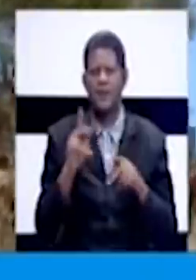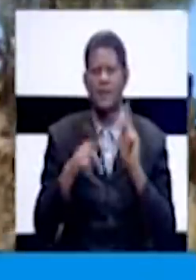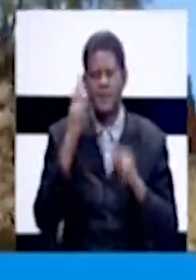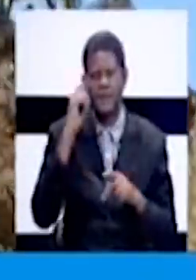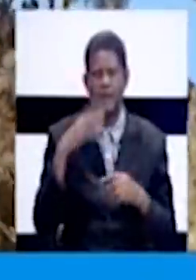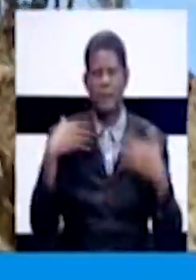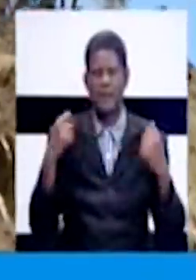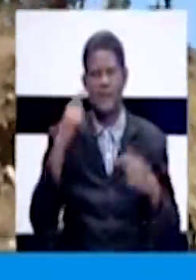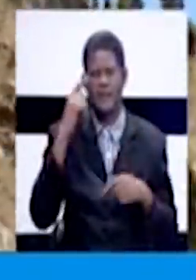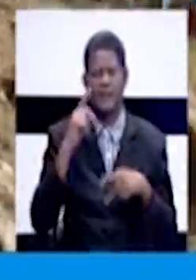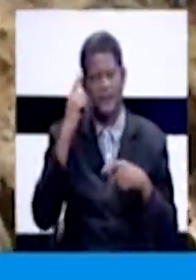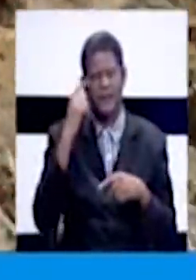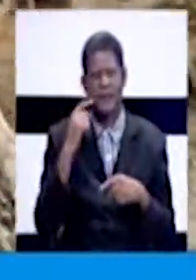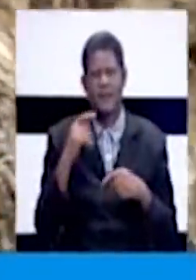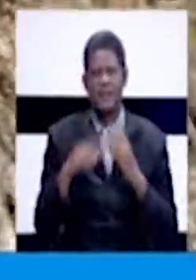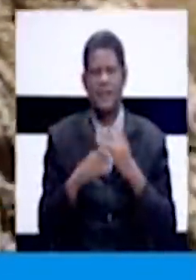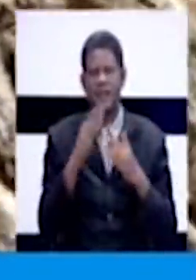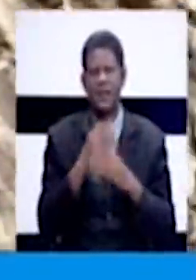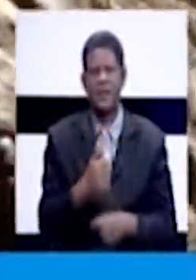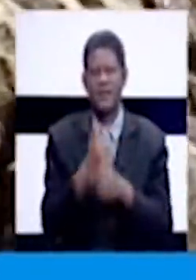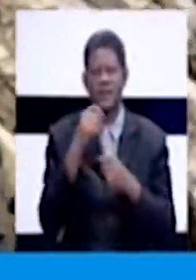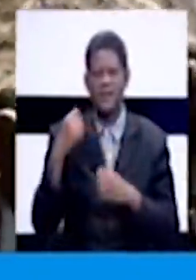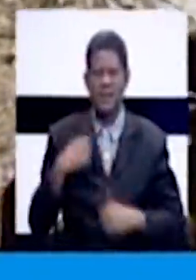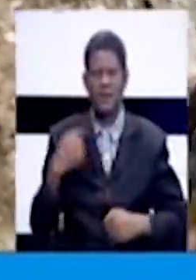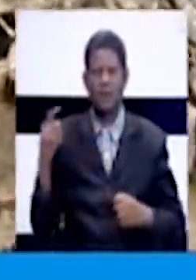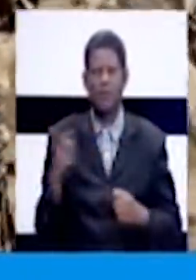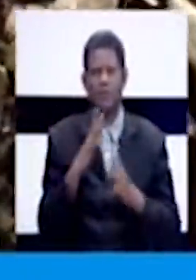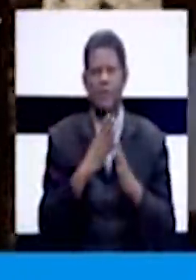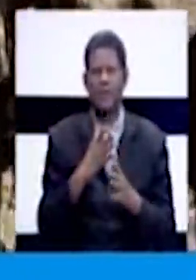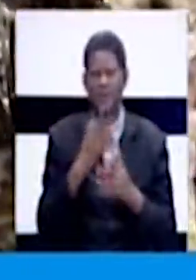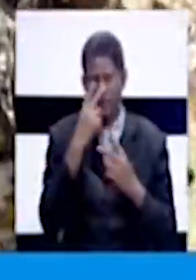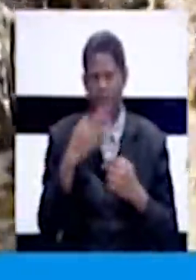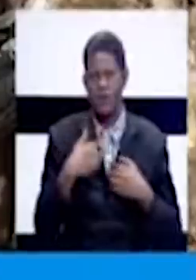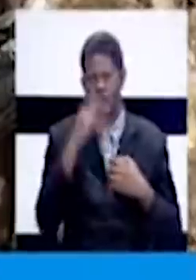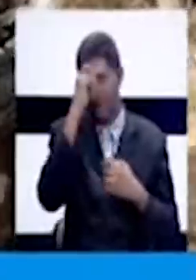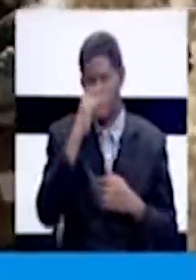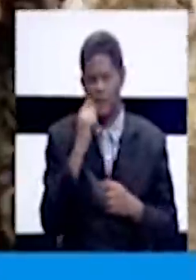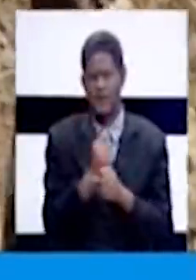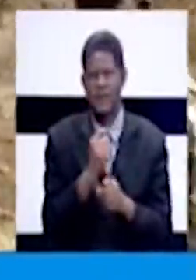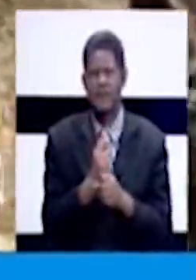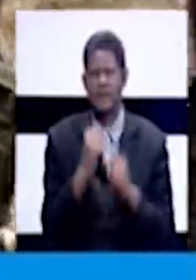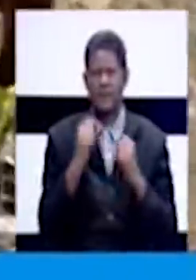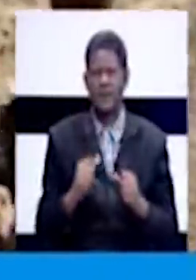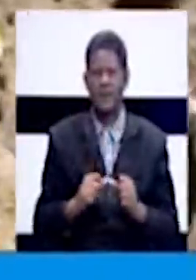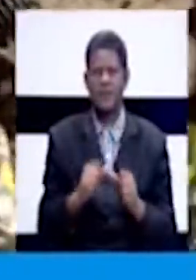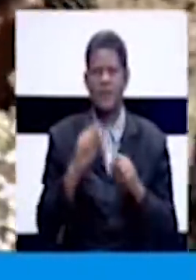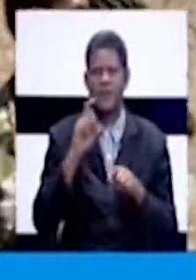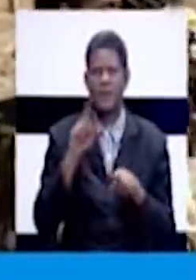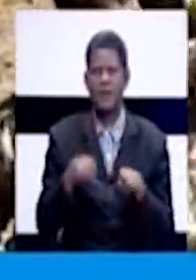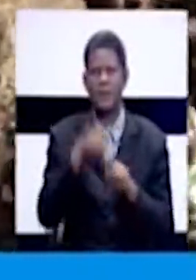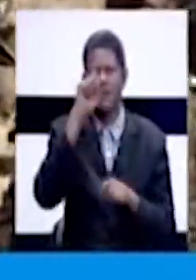ትግራይን ደጀን ሰራዊት ኮይኑ ብምስላፍ ዘርእዮ ዘሎ ጀግንነታዊ ስርሒት ድማ ተጠናኺሩ ክቕፅል ከም